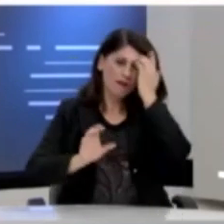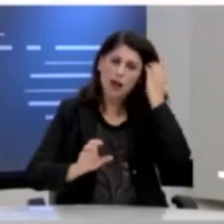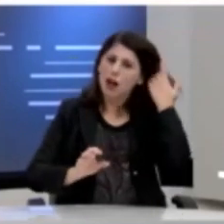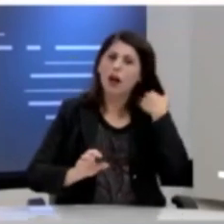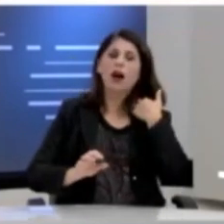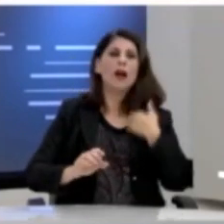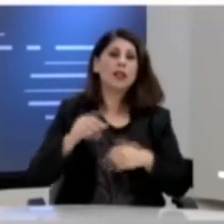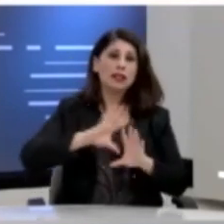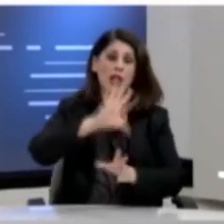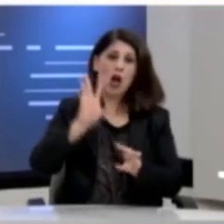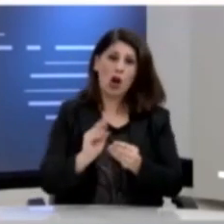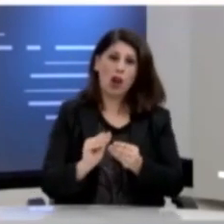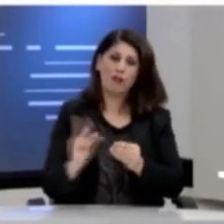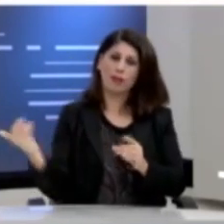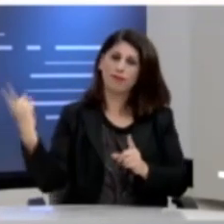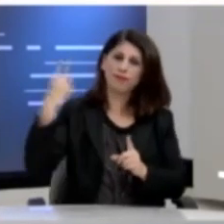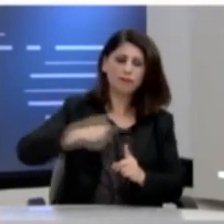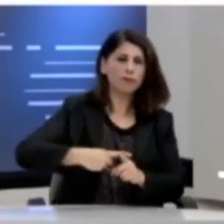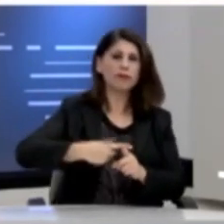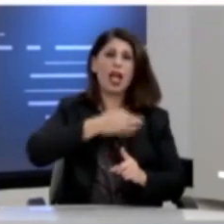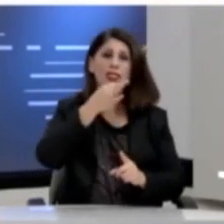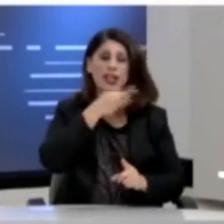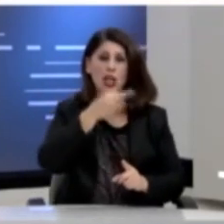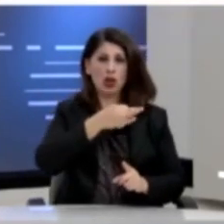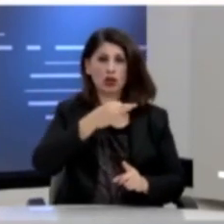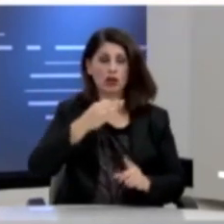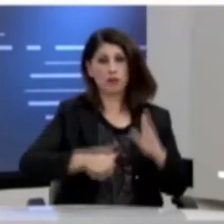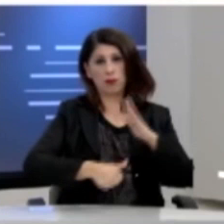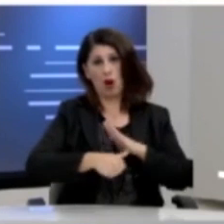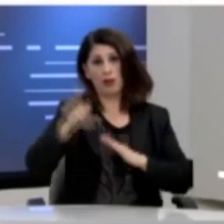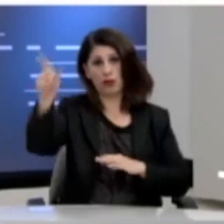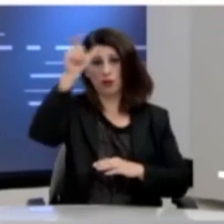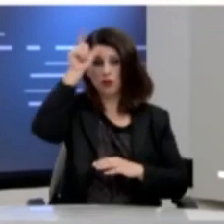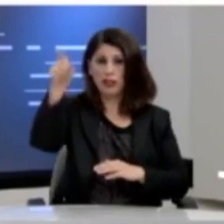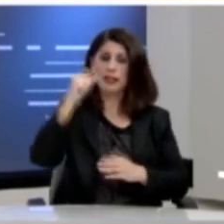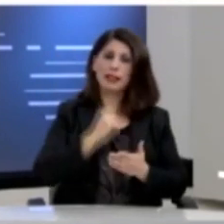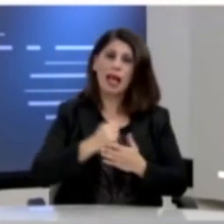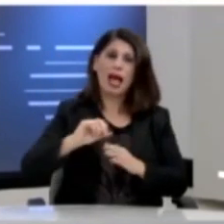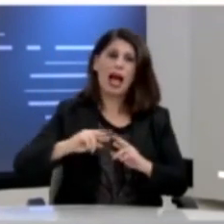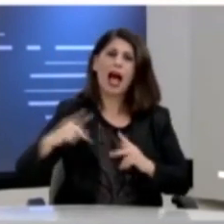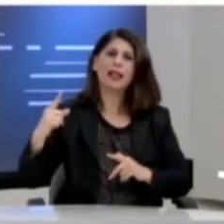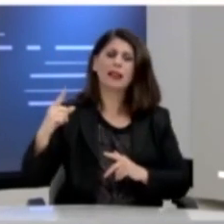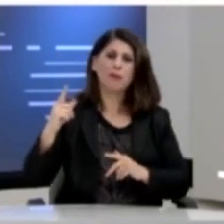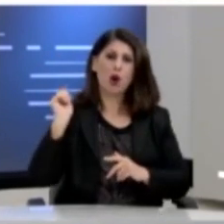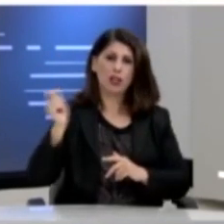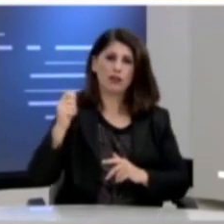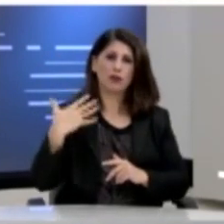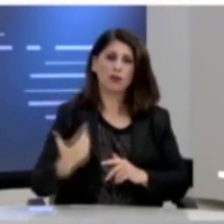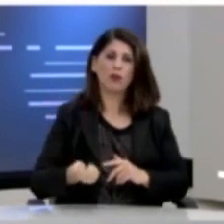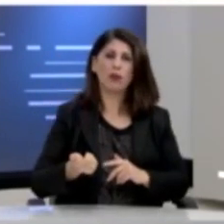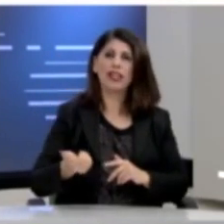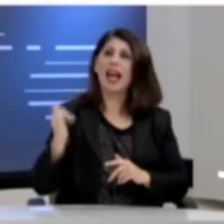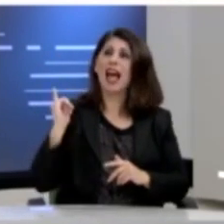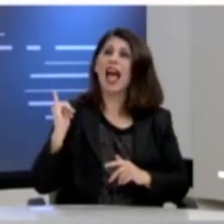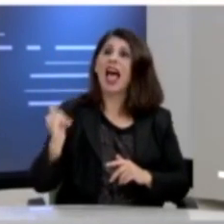και διάφορες δηλώσεις Ερντογάν, στελεχών της κυβέρνησης και της αστικής αντιπολίτευσης της Τουρκίας για γαλάζια